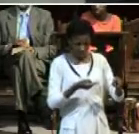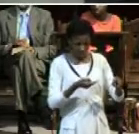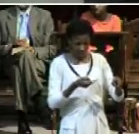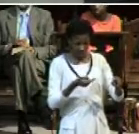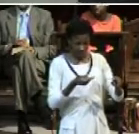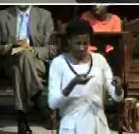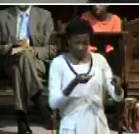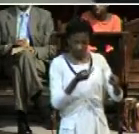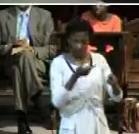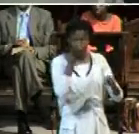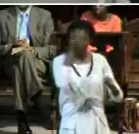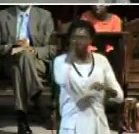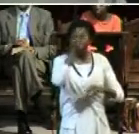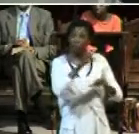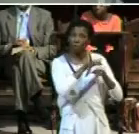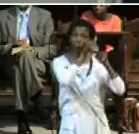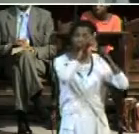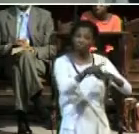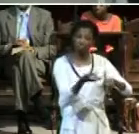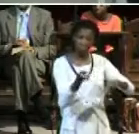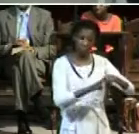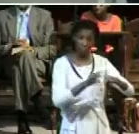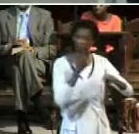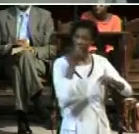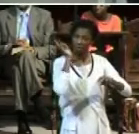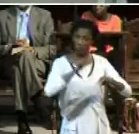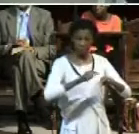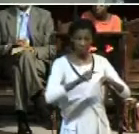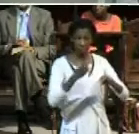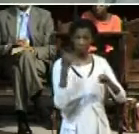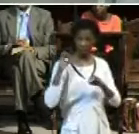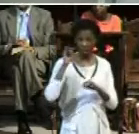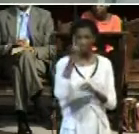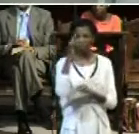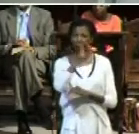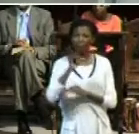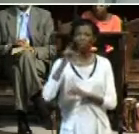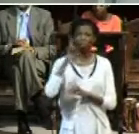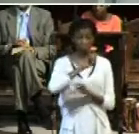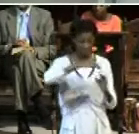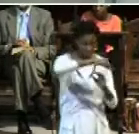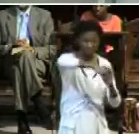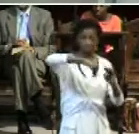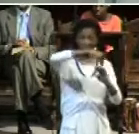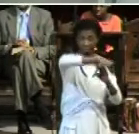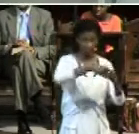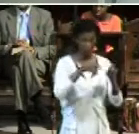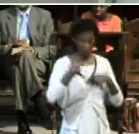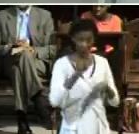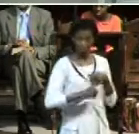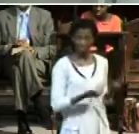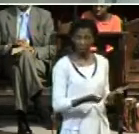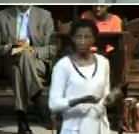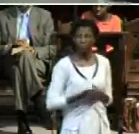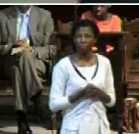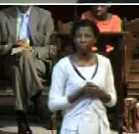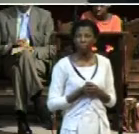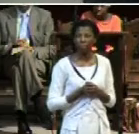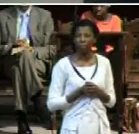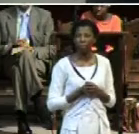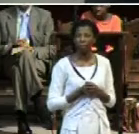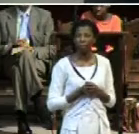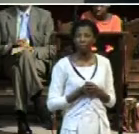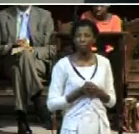extraordinaire, le sacrifice de Jésus qui va jusqu'à la mort pour porter les péchés de